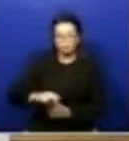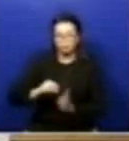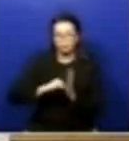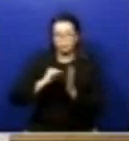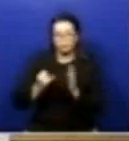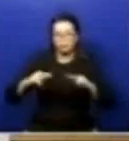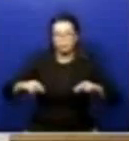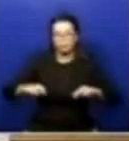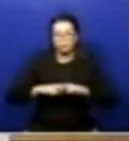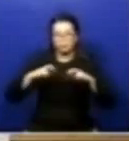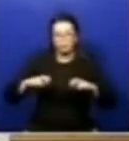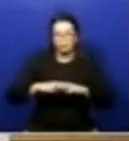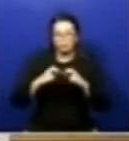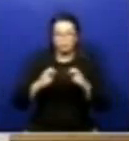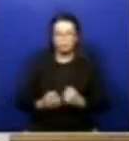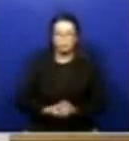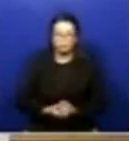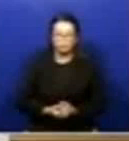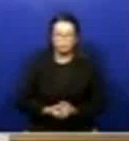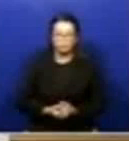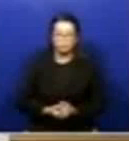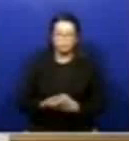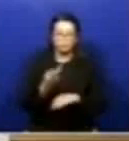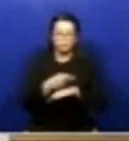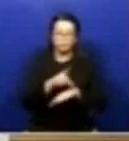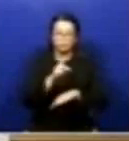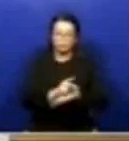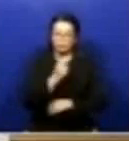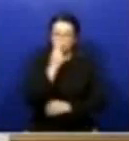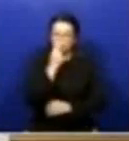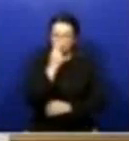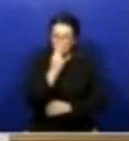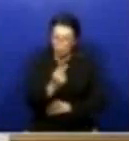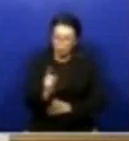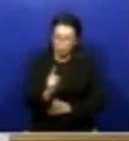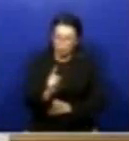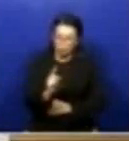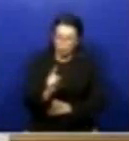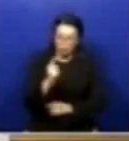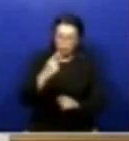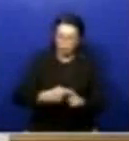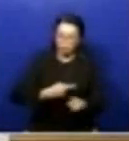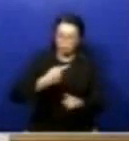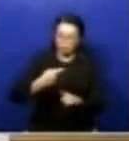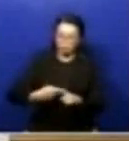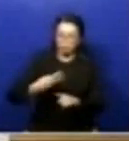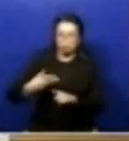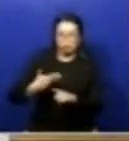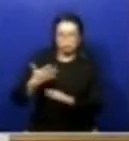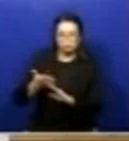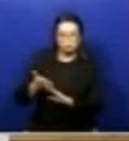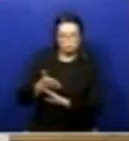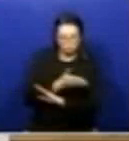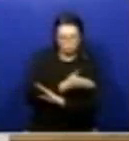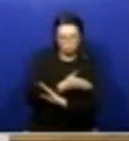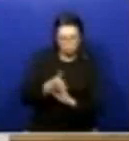รินทร์ท่านประธานจะสังเกตเห็นไหมครับว่าในรอบเดือน2เดือน3 4เดือนนี้นี่ในสภา